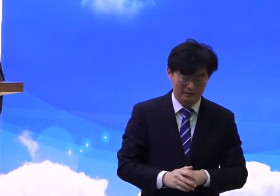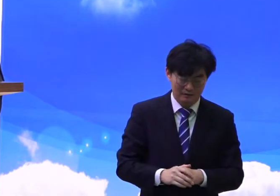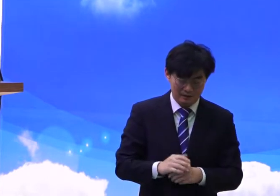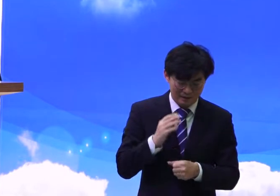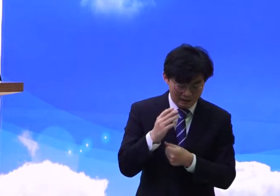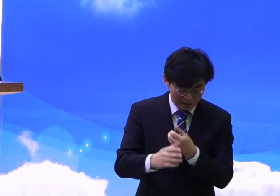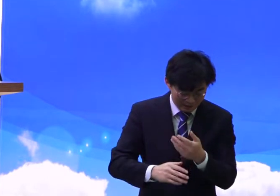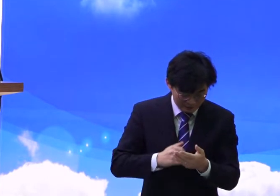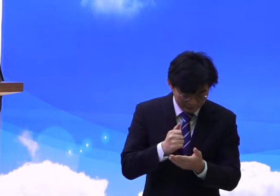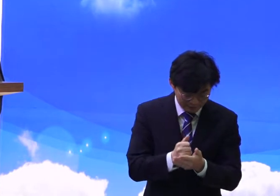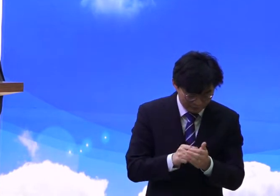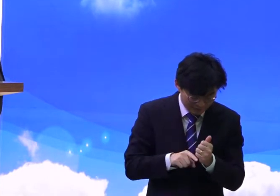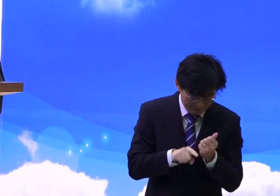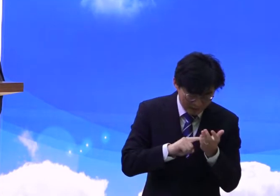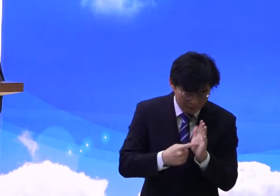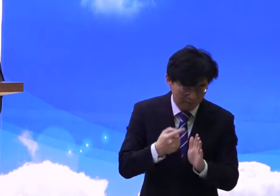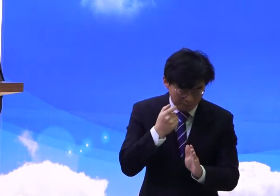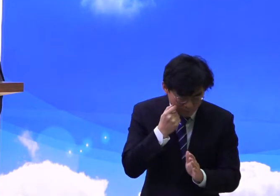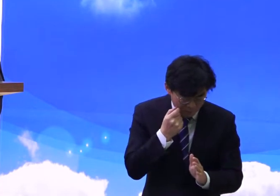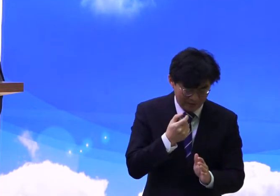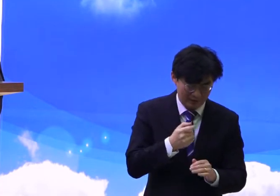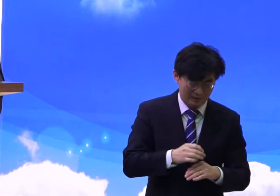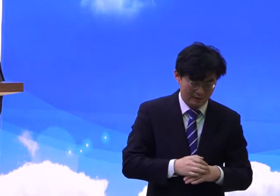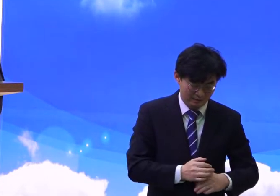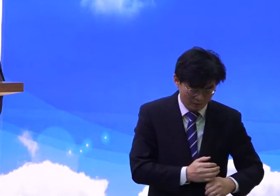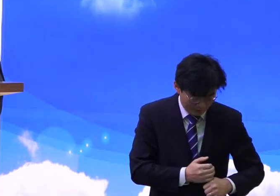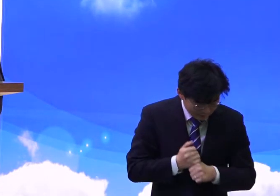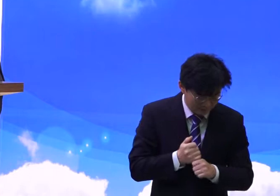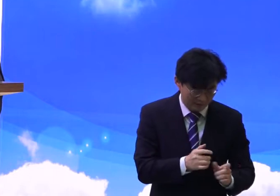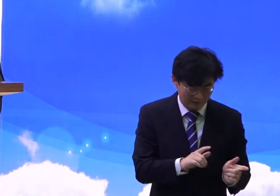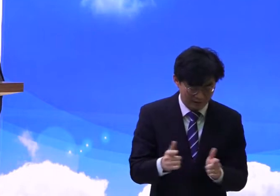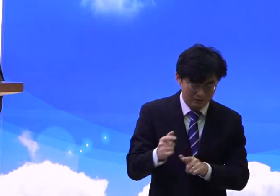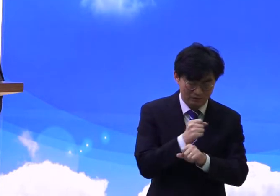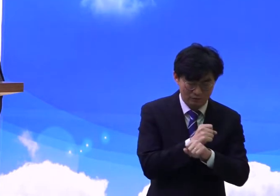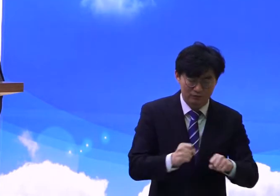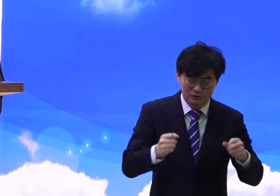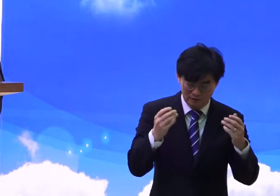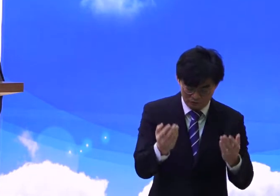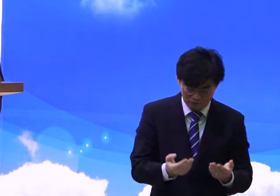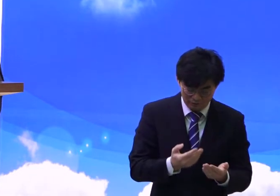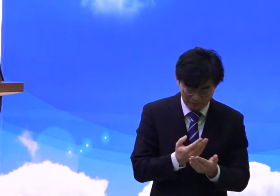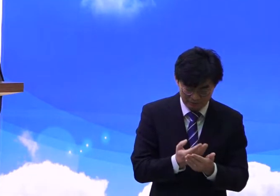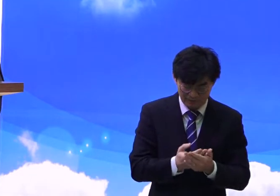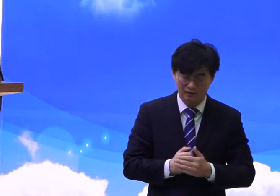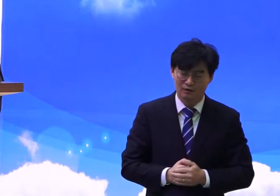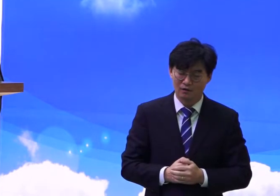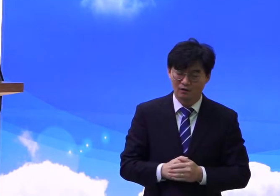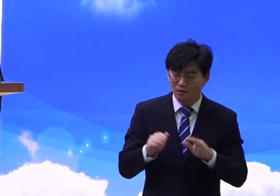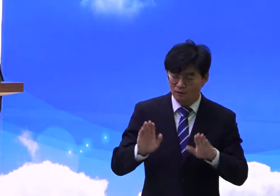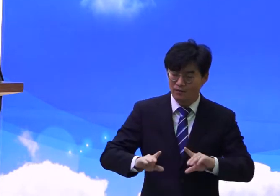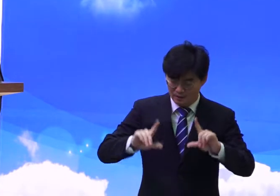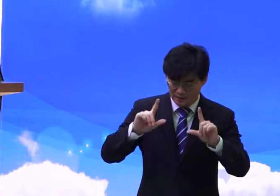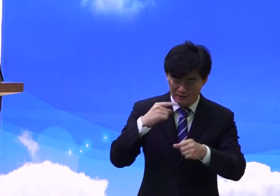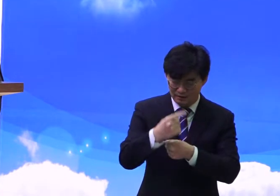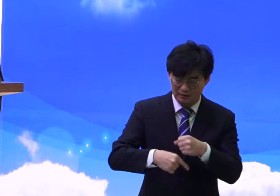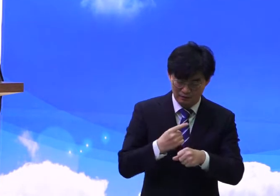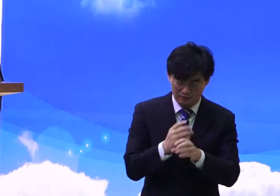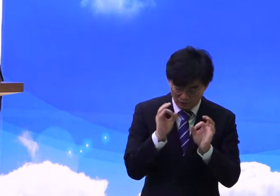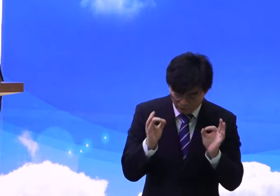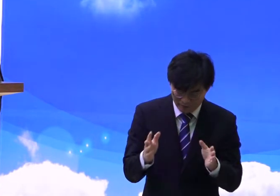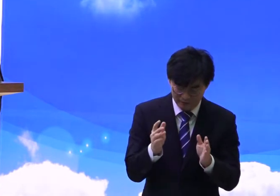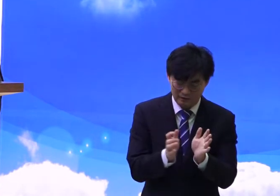다 살지 못한 것 이 시간 용서하여 주옵소서. 금년 한 해 예수님과 동행함으로 승리의